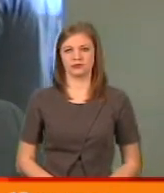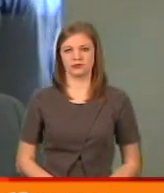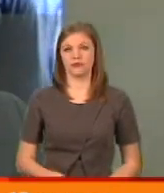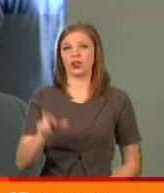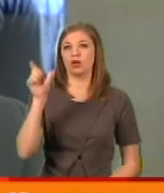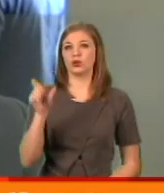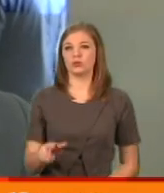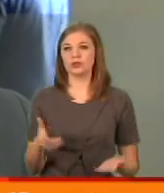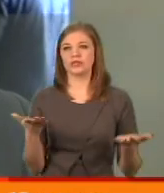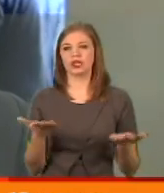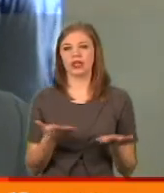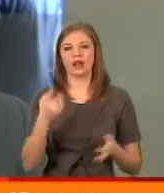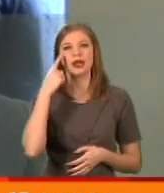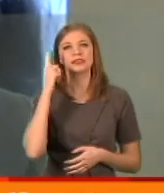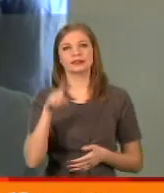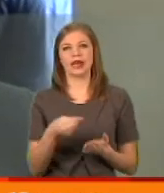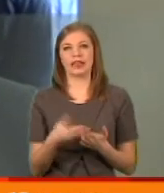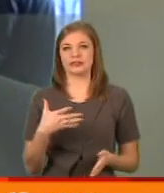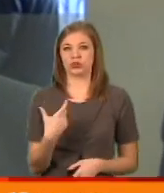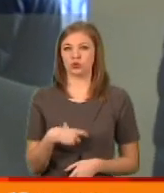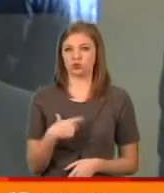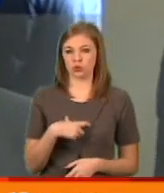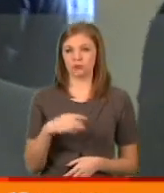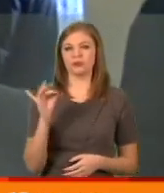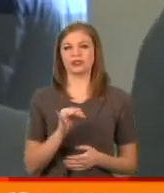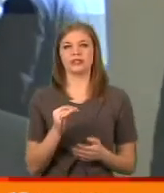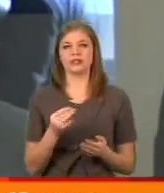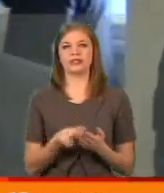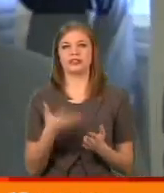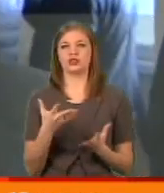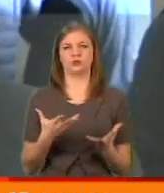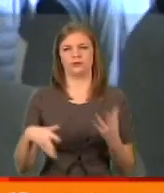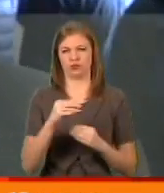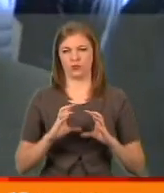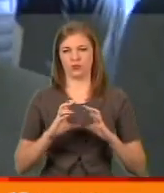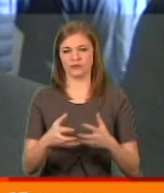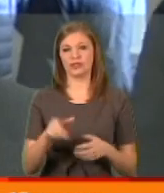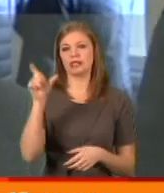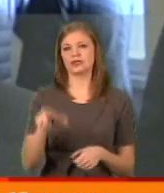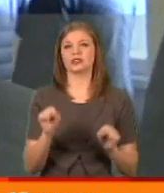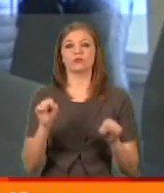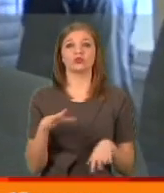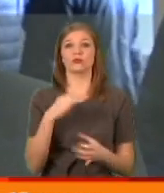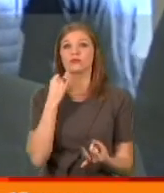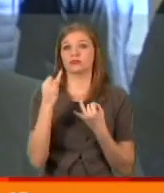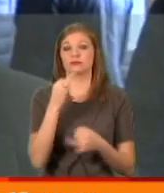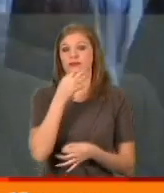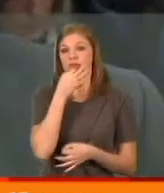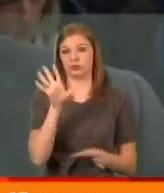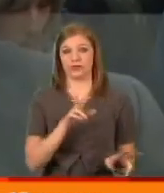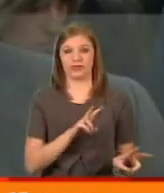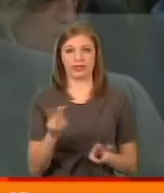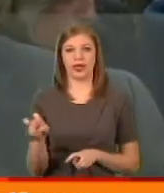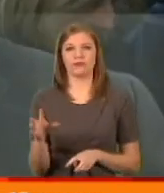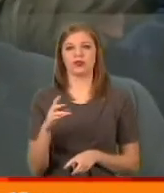Людина, яка знала ціну собі і ціну світові. З ним можна було поговорити про на будь-які теми,